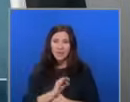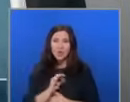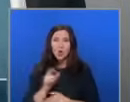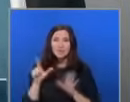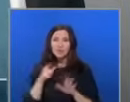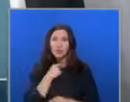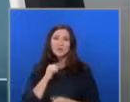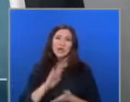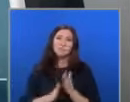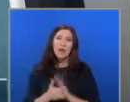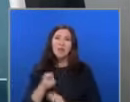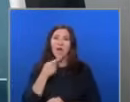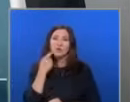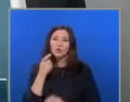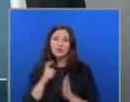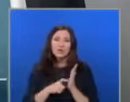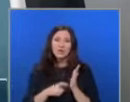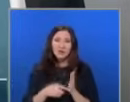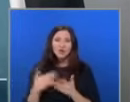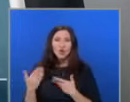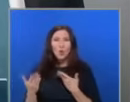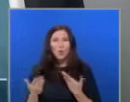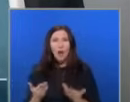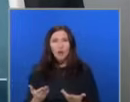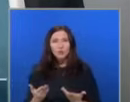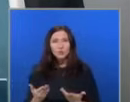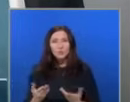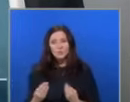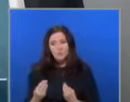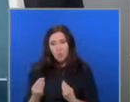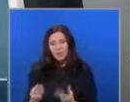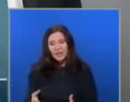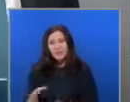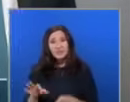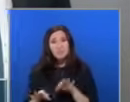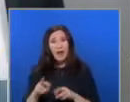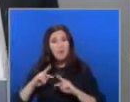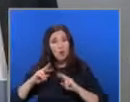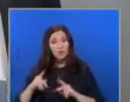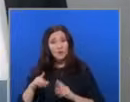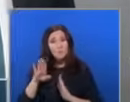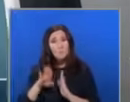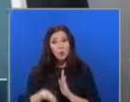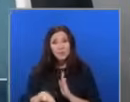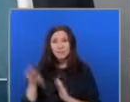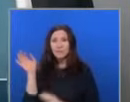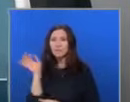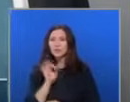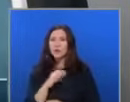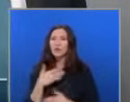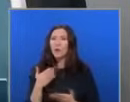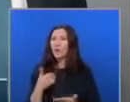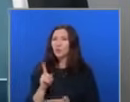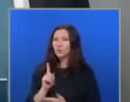справят с езиковите задачи, когато са в поднесени с избираем отговор. По-нисък обаче е процента,